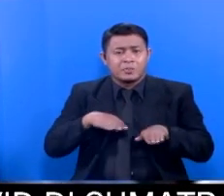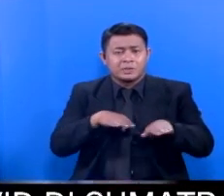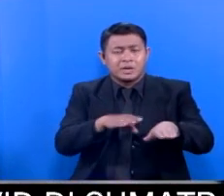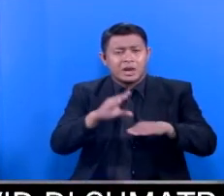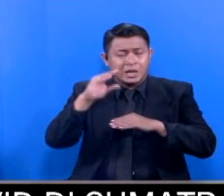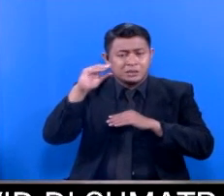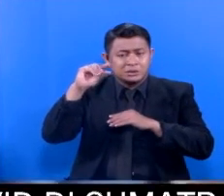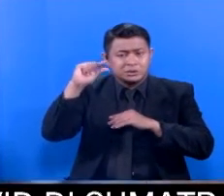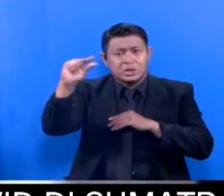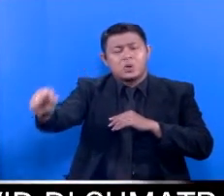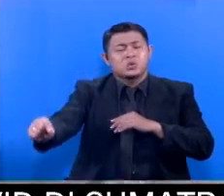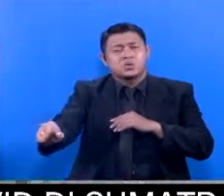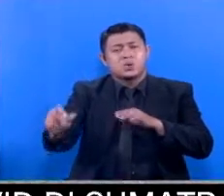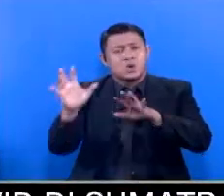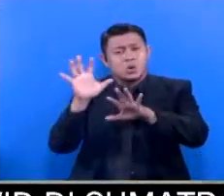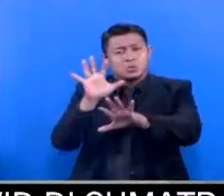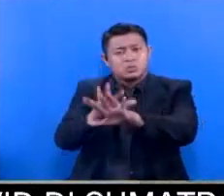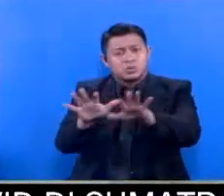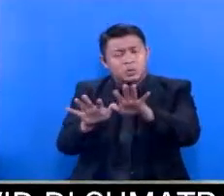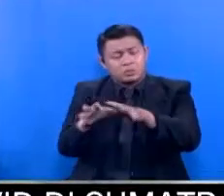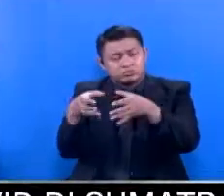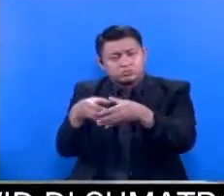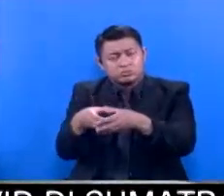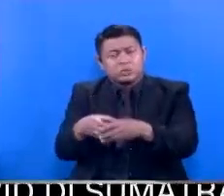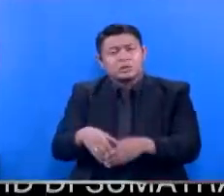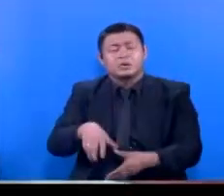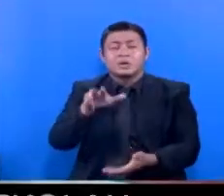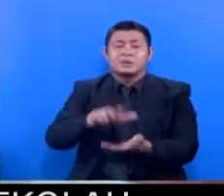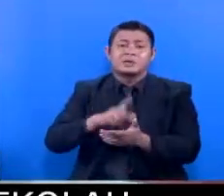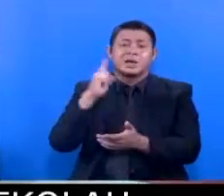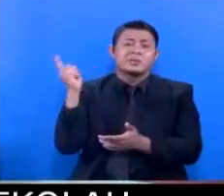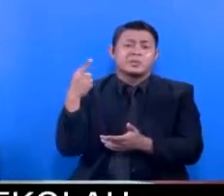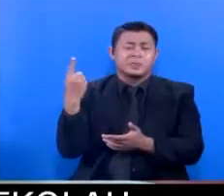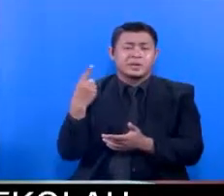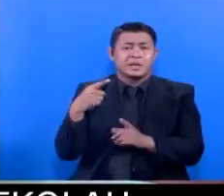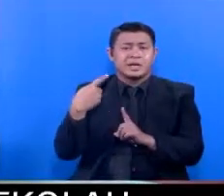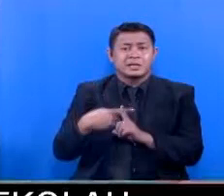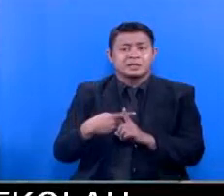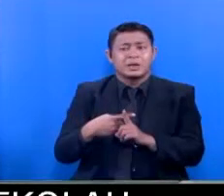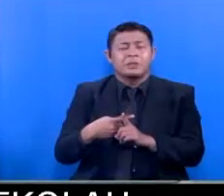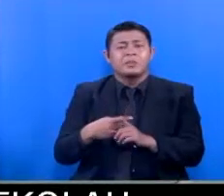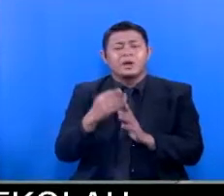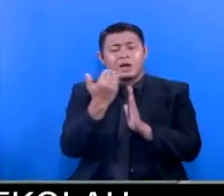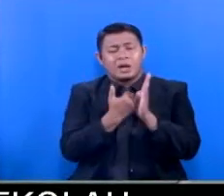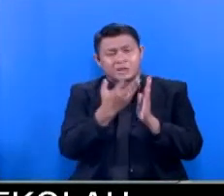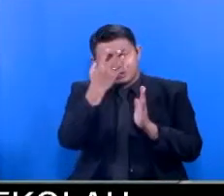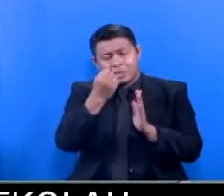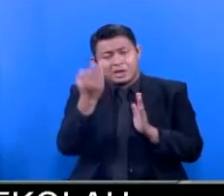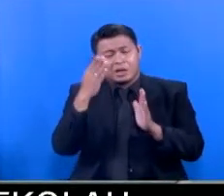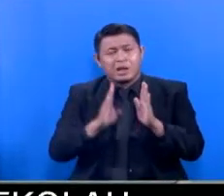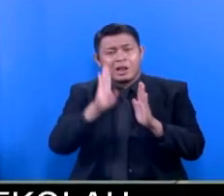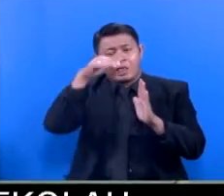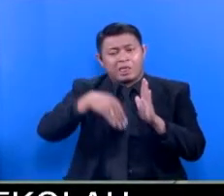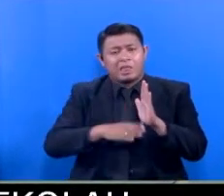jauh, kemudian kita berkerumun. Kebijakan pemerintah yang tarik ulur, ditambah kepatuhan akan protokol kesehatan yang naik